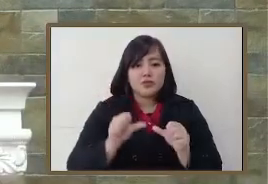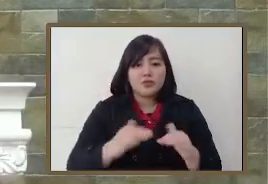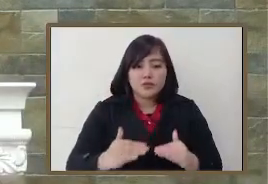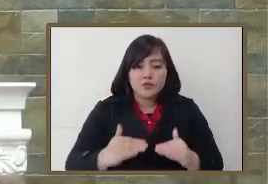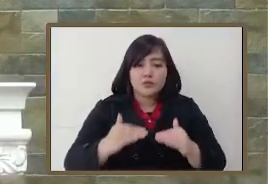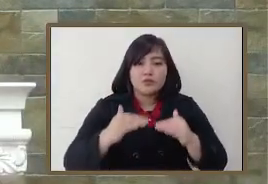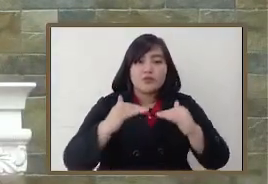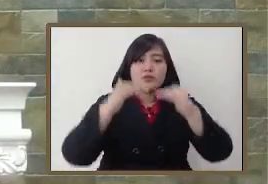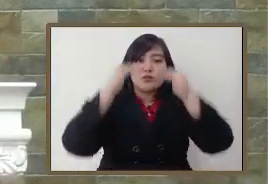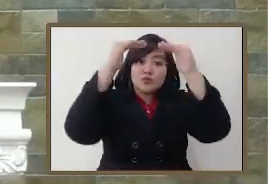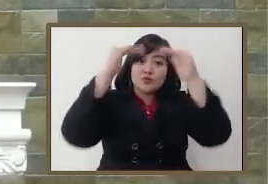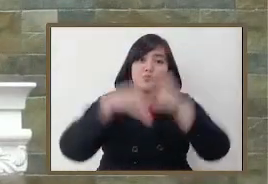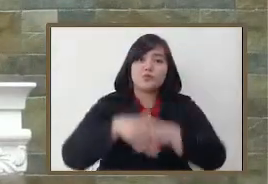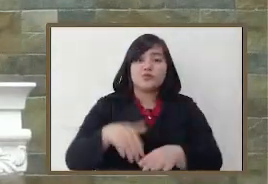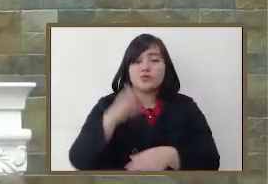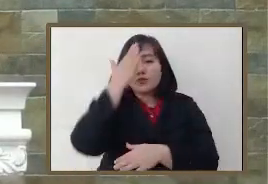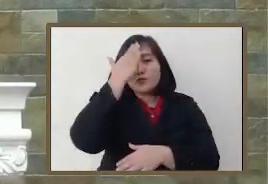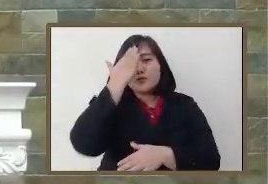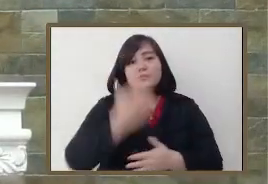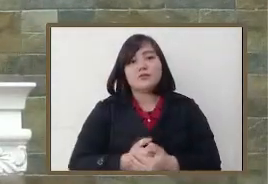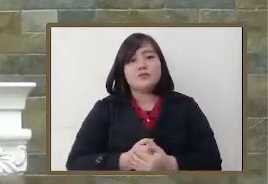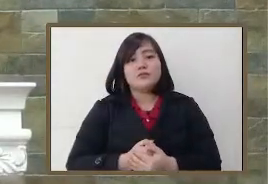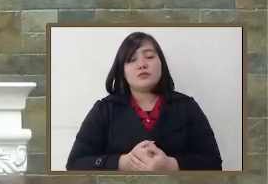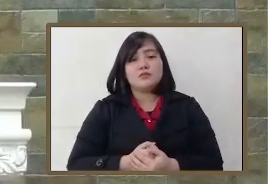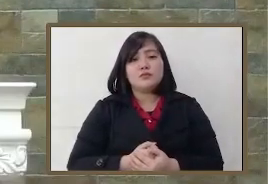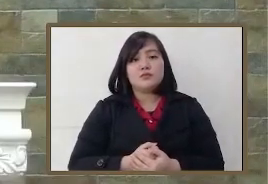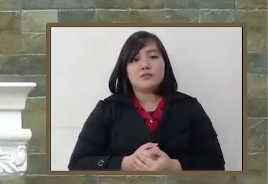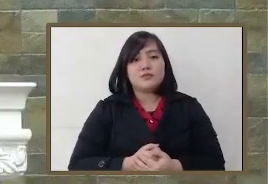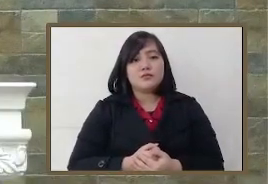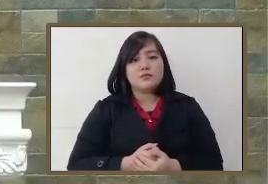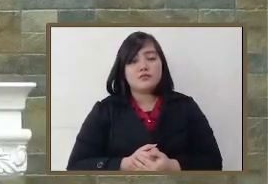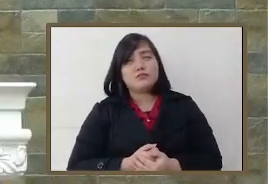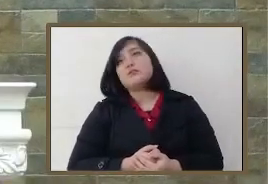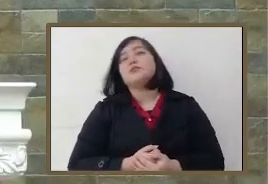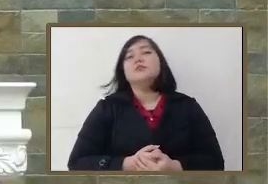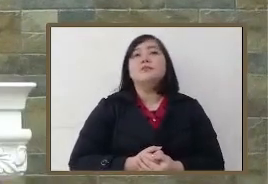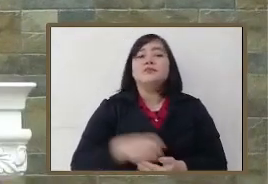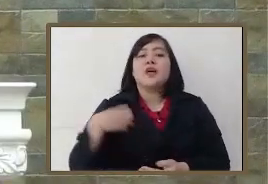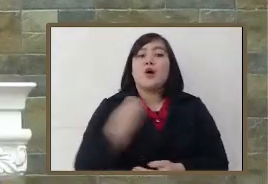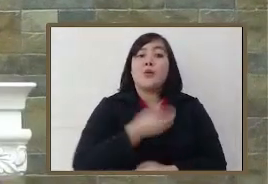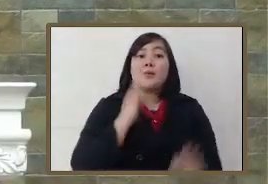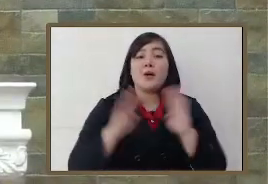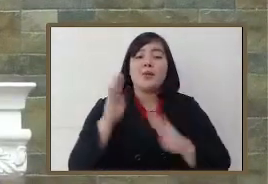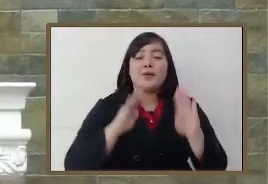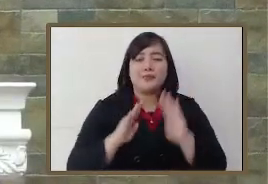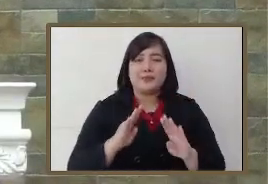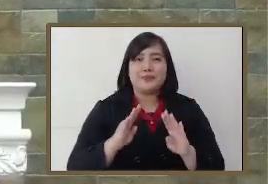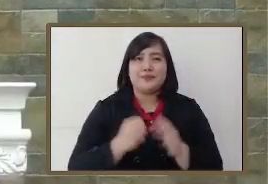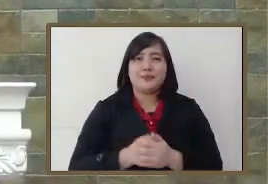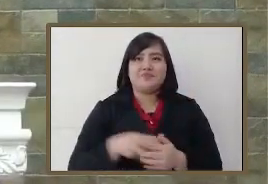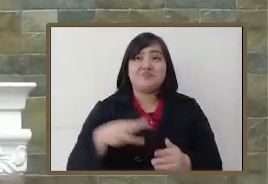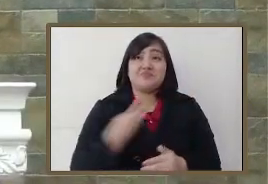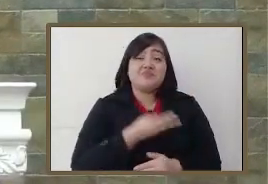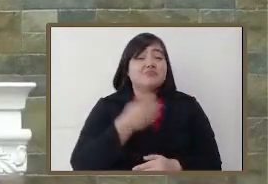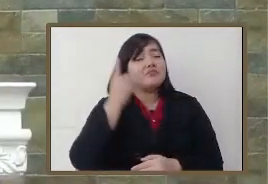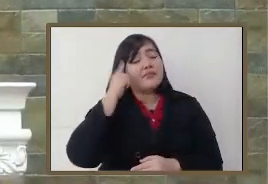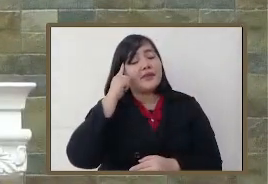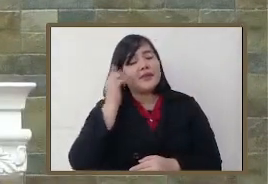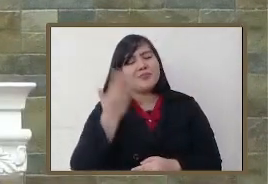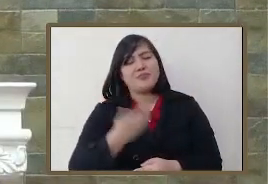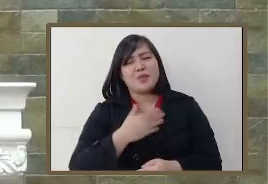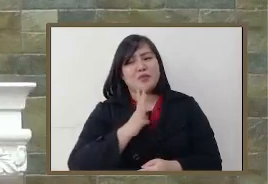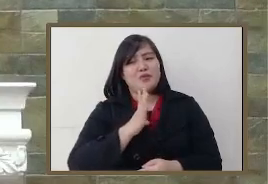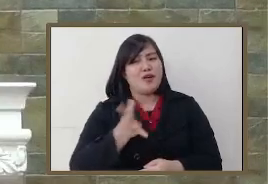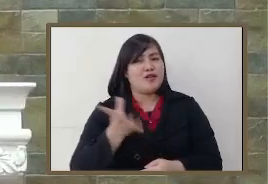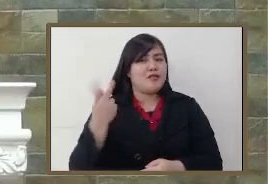Abound. Sabi ko sa inyo noong nakaraan, ang problema natin, nakala natin may alam na tayo, tumigil na tayo